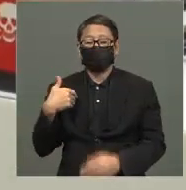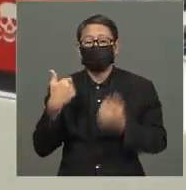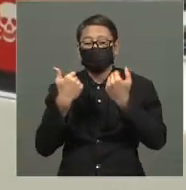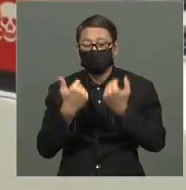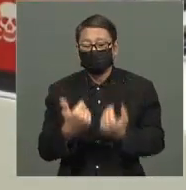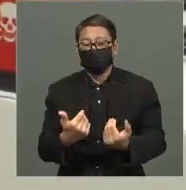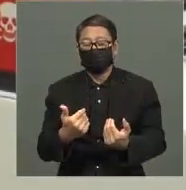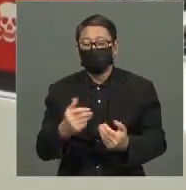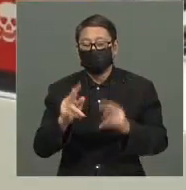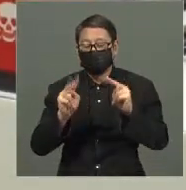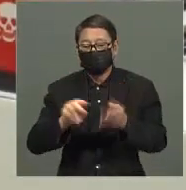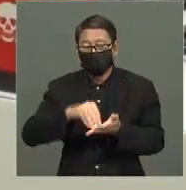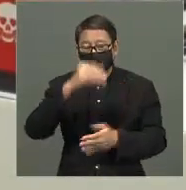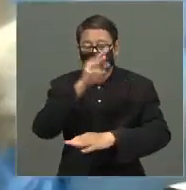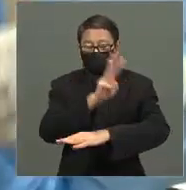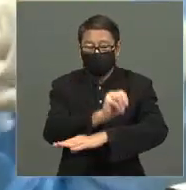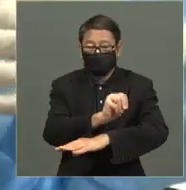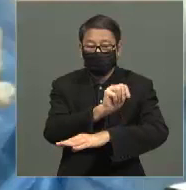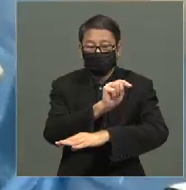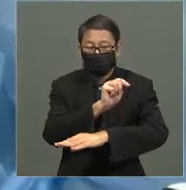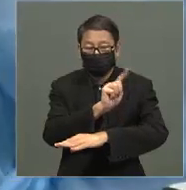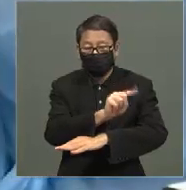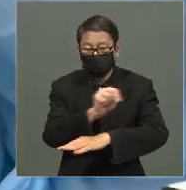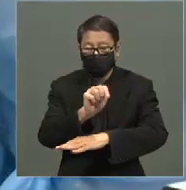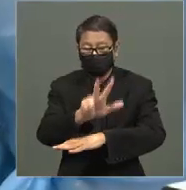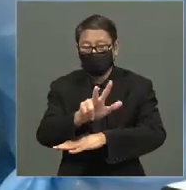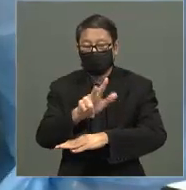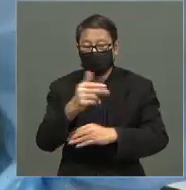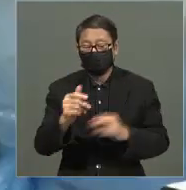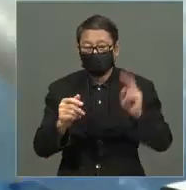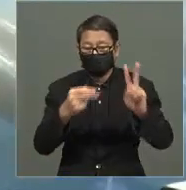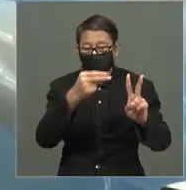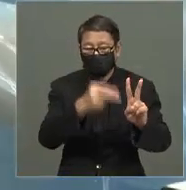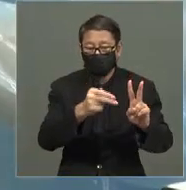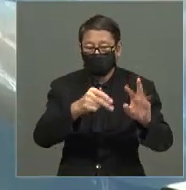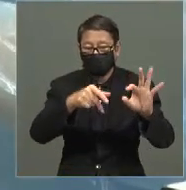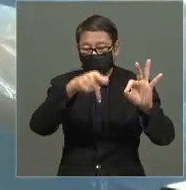87%และนักเรียนชั้นระดับชั้นมัธยมศึกษาตอนต้น